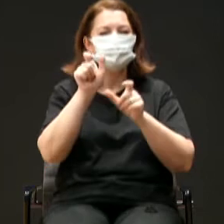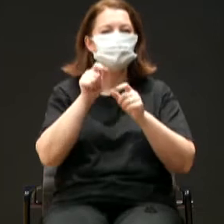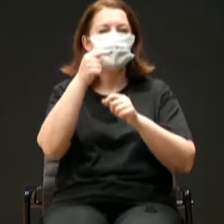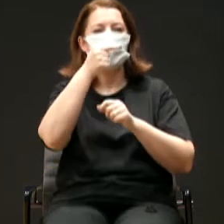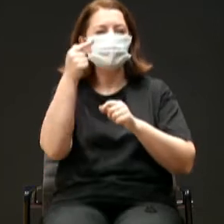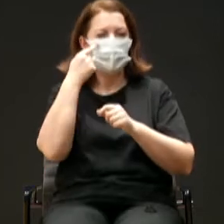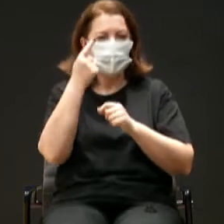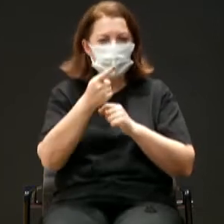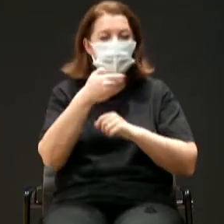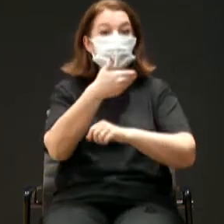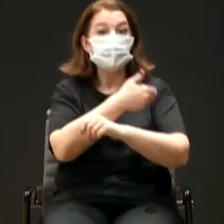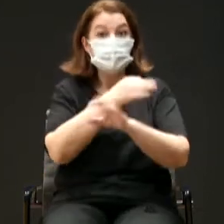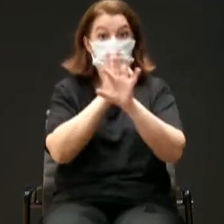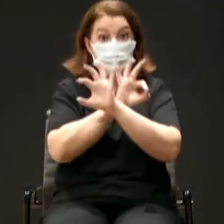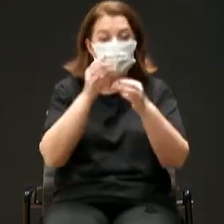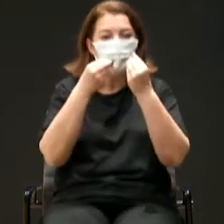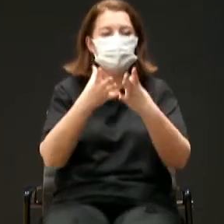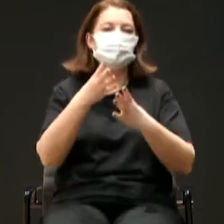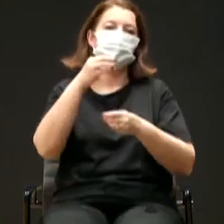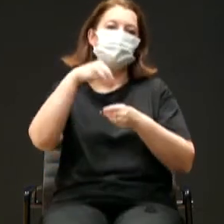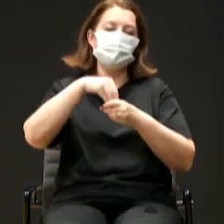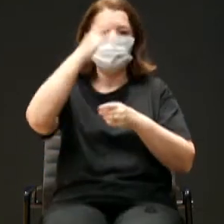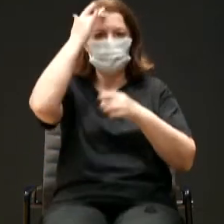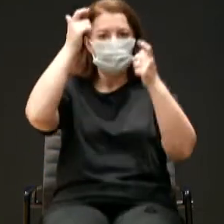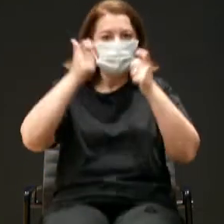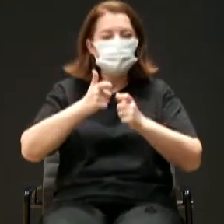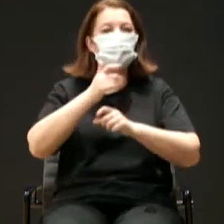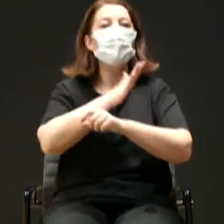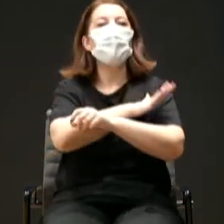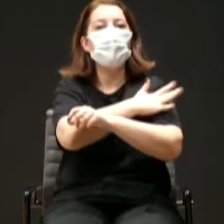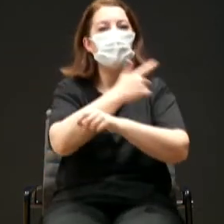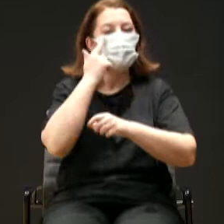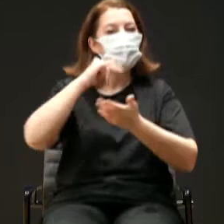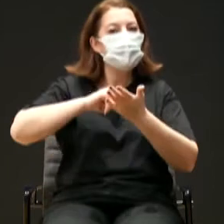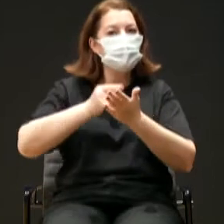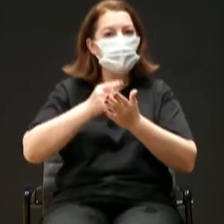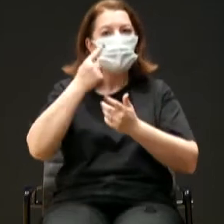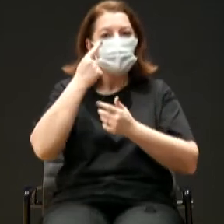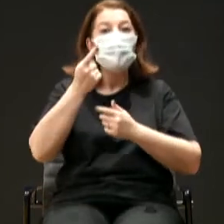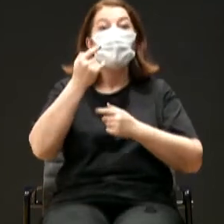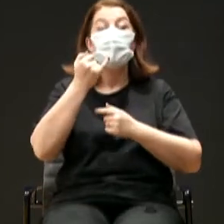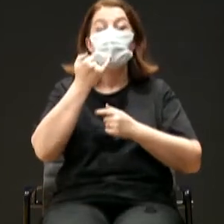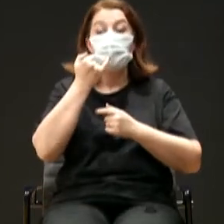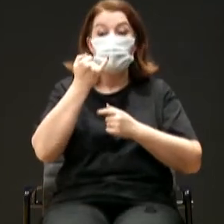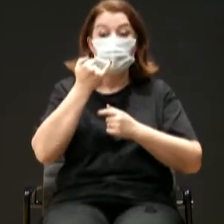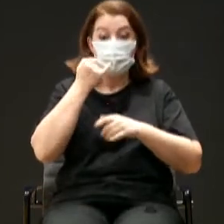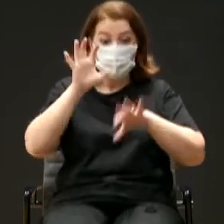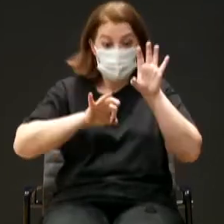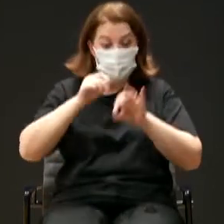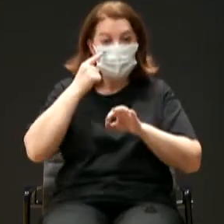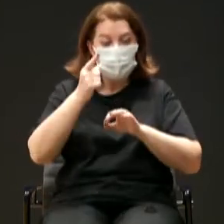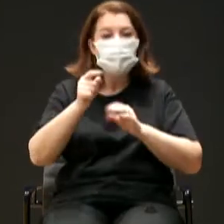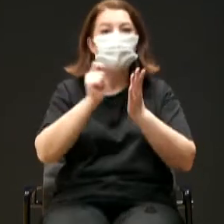hizmetlerin etkin ve verimli olarak sunulması amacıyla Beylikdüzü Kaymakamlığı İdare ve Denetim Şefliği'nin A yazı ile Yazı İşleri